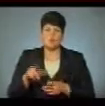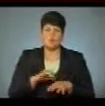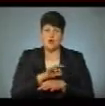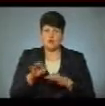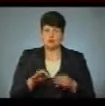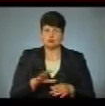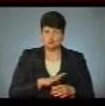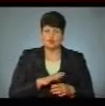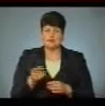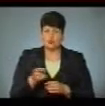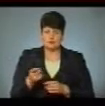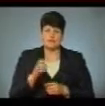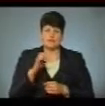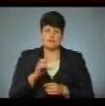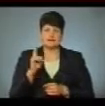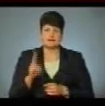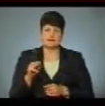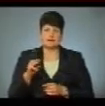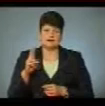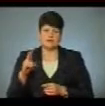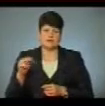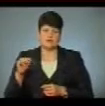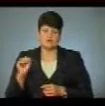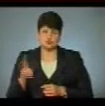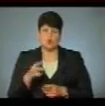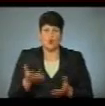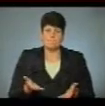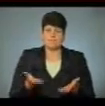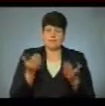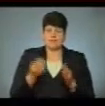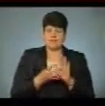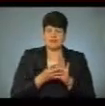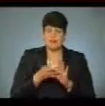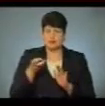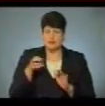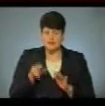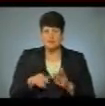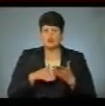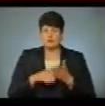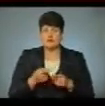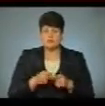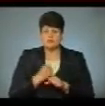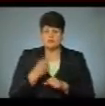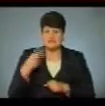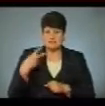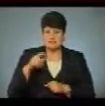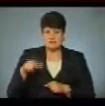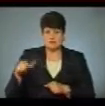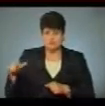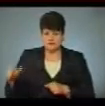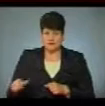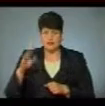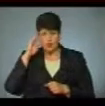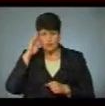на всіх» став тернополянин Сергій Ткачук. Його підняли на Говерло 9 липня. Допомагали це здійснити 20 осіб. Хлопчика на Говерло